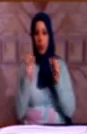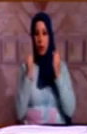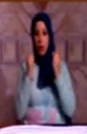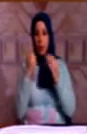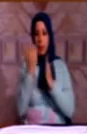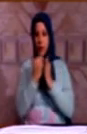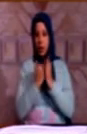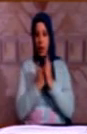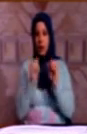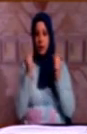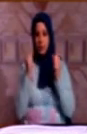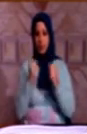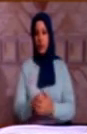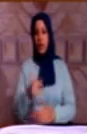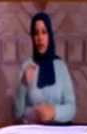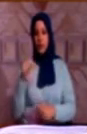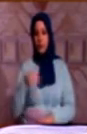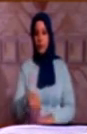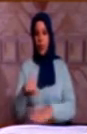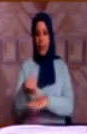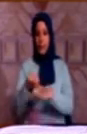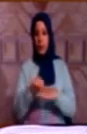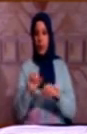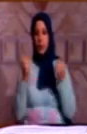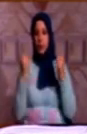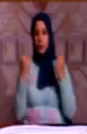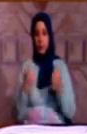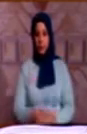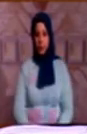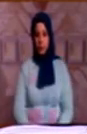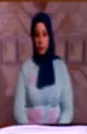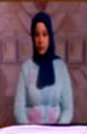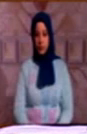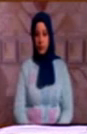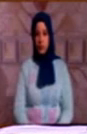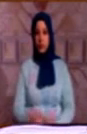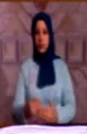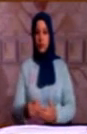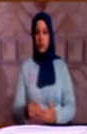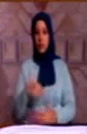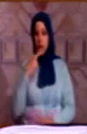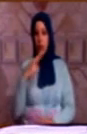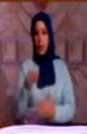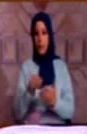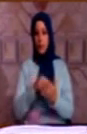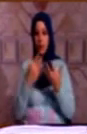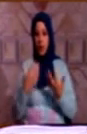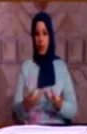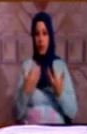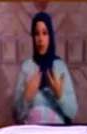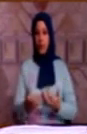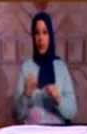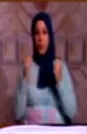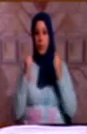في السداد والمنشات الرياضيه وقال انه سيتم تخفيف الاحمال يوميا من ساعه